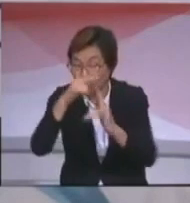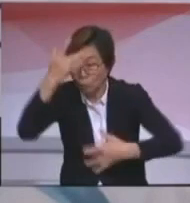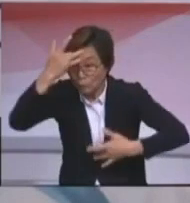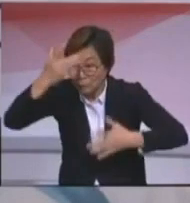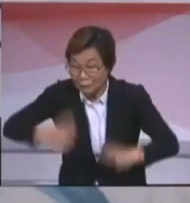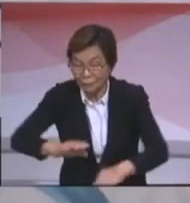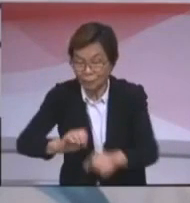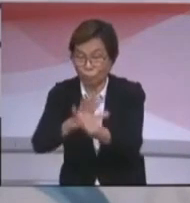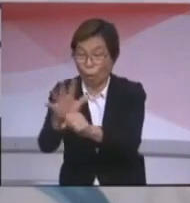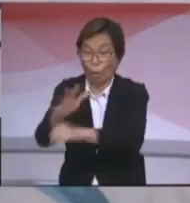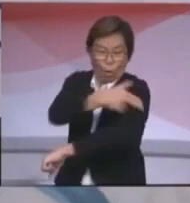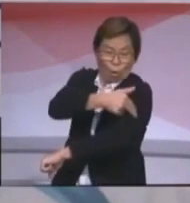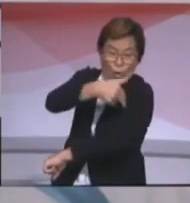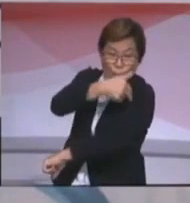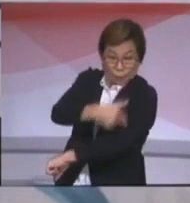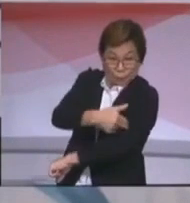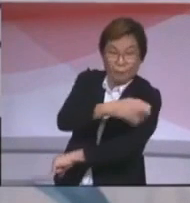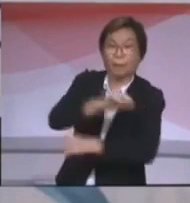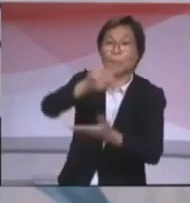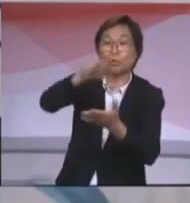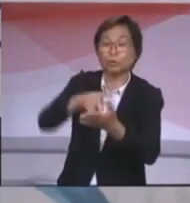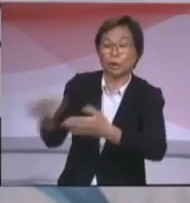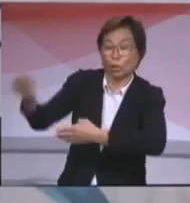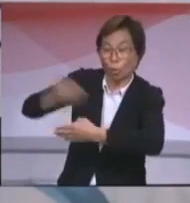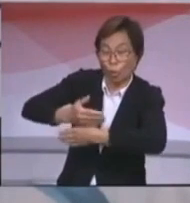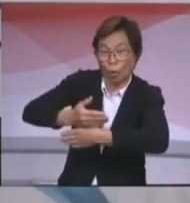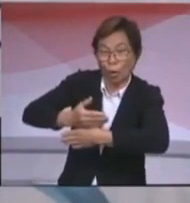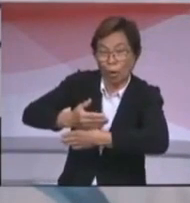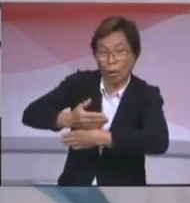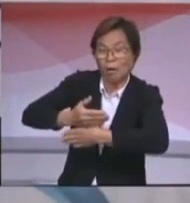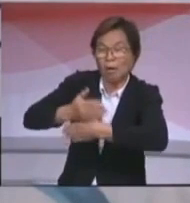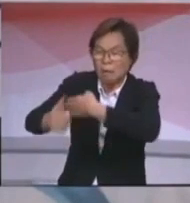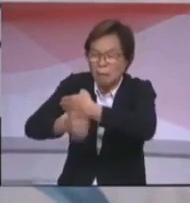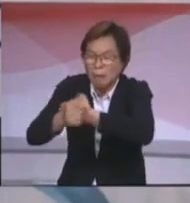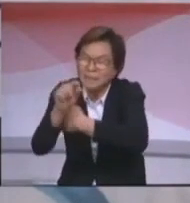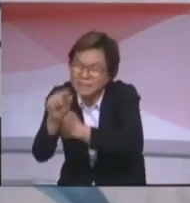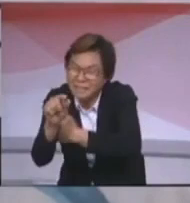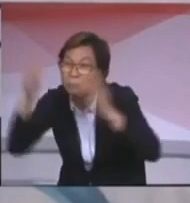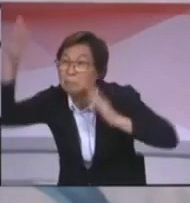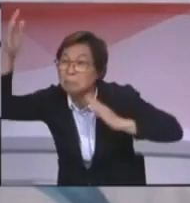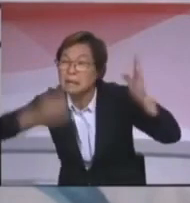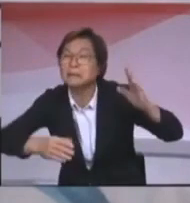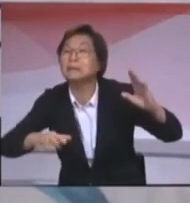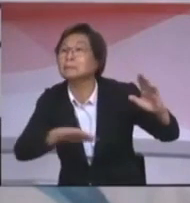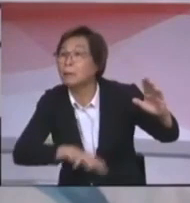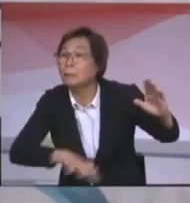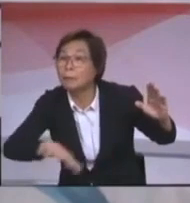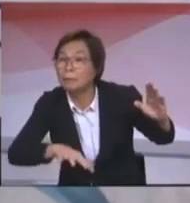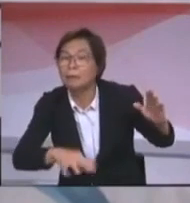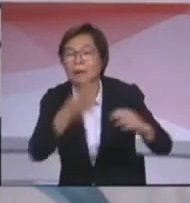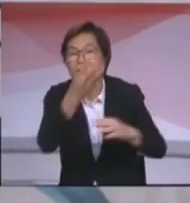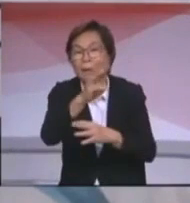pesakit COVID-19 di hospital dan pusat kuarantin dan rawatan risiko rendah di Malaysia adalah sebanyak